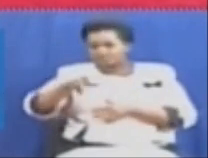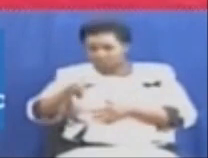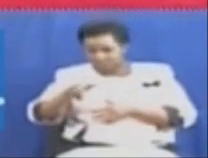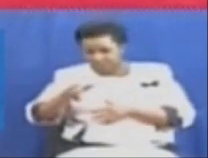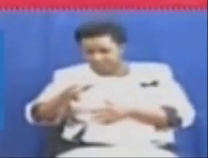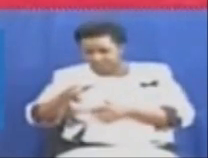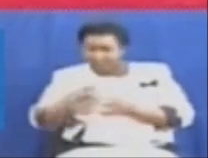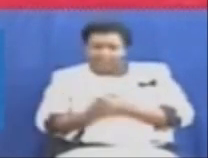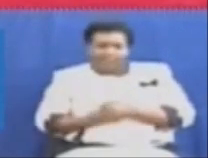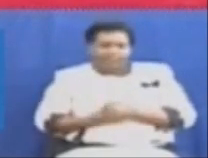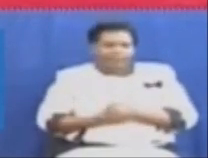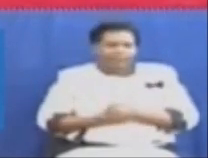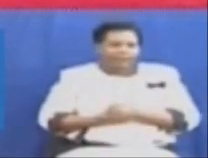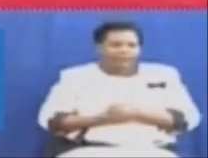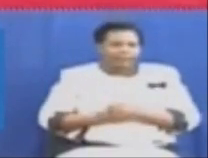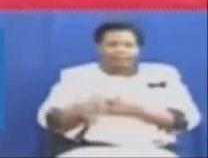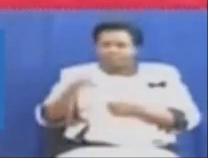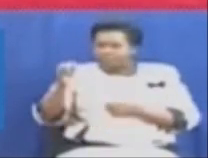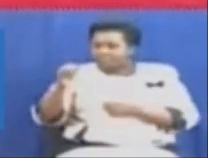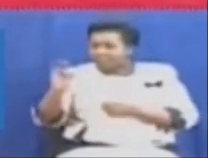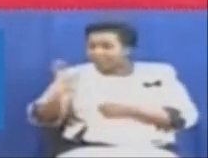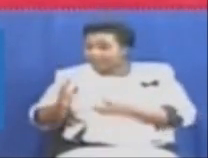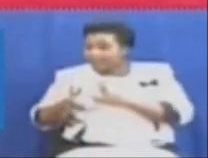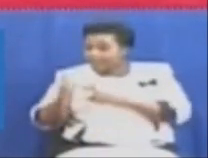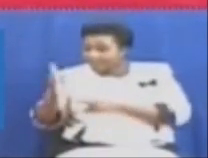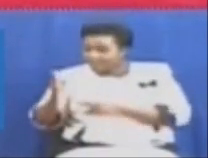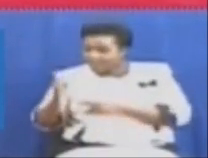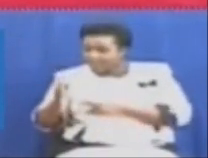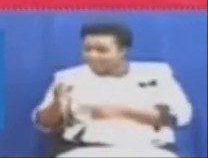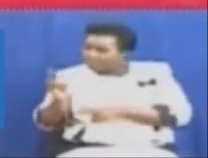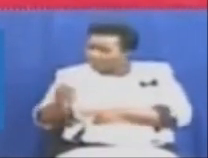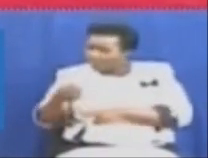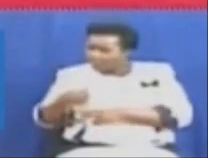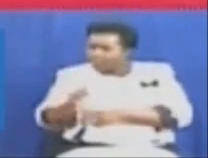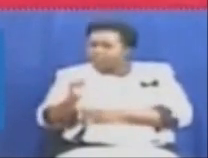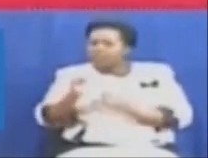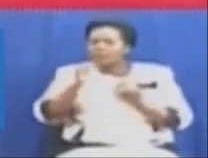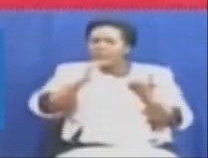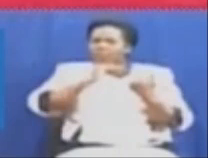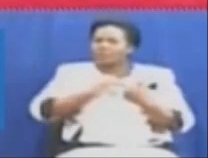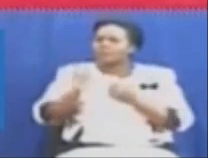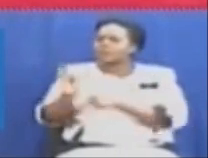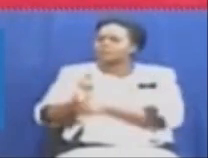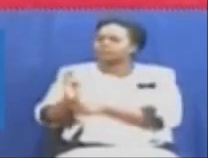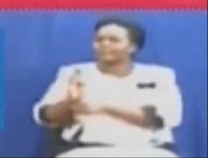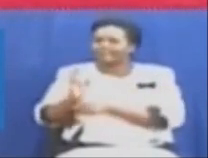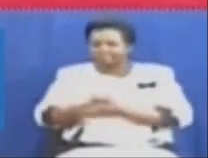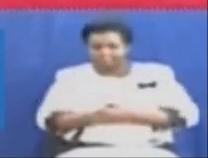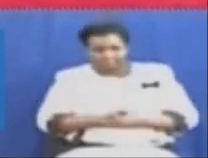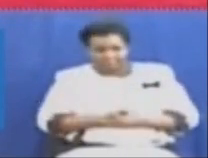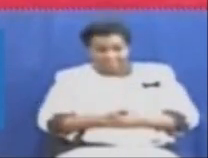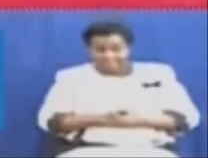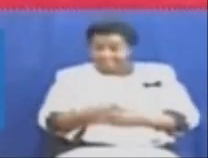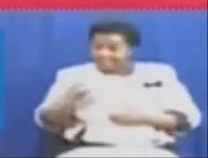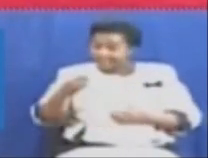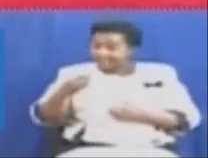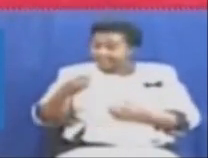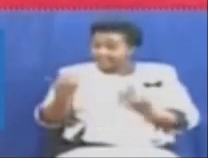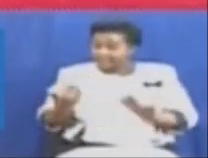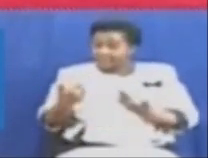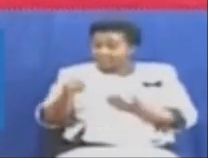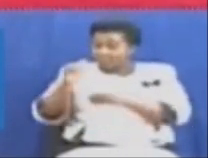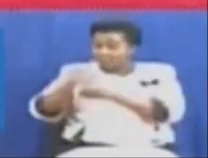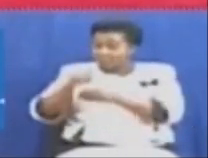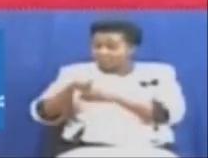Mheshimiwa Naibu Spika, nakushukuru. Mheshimiwa Naibu Spika, kwa niaba ya Waziri wa Nchi, Ofisi ya Rais TAMISEMI, naomba nijibu maswali mawili ya nyongeza